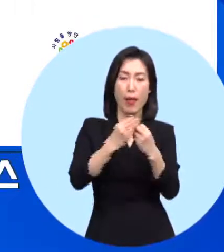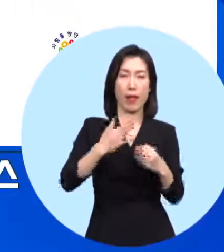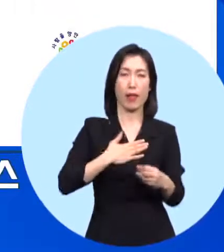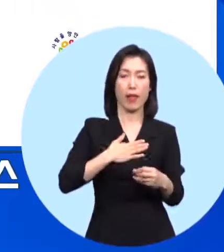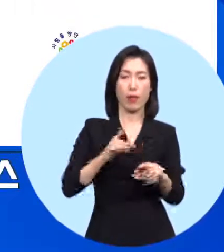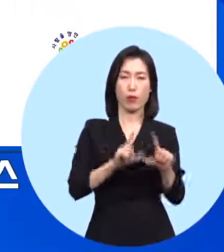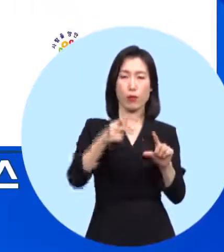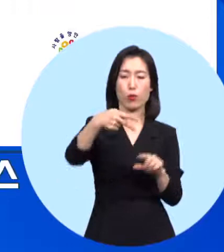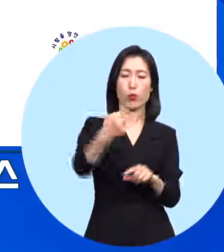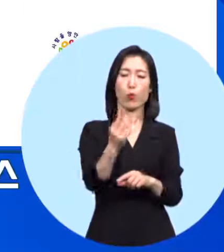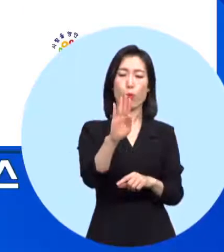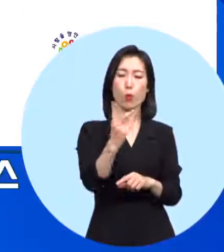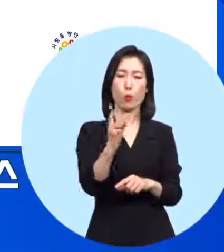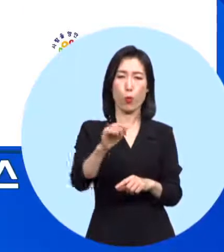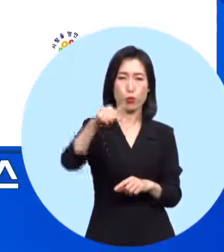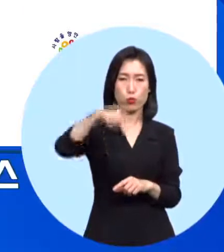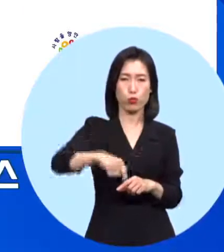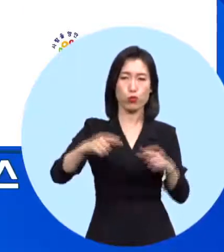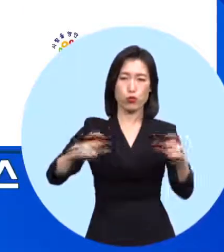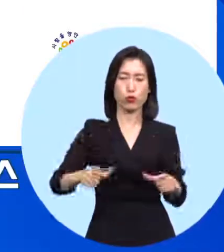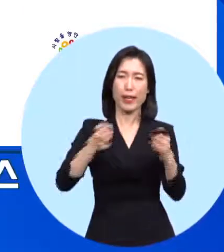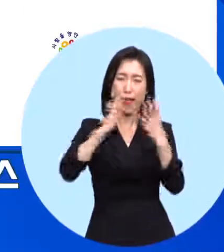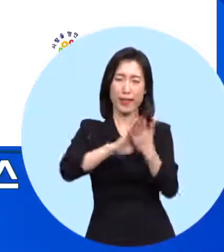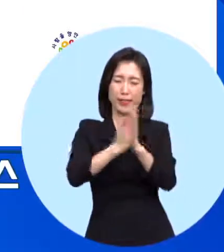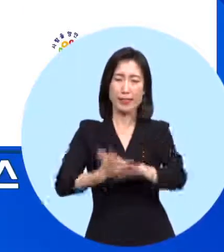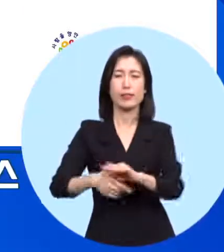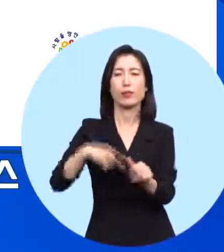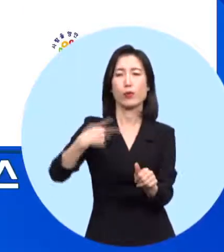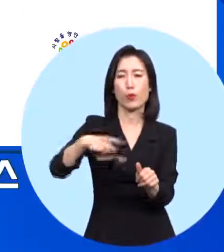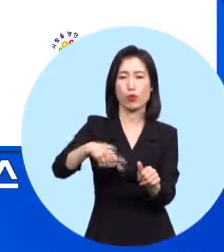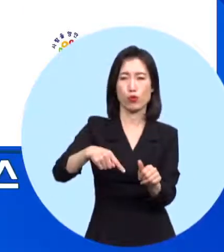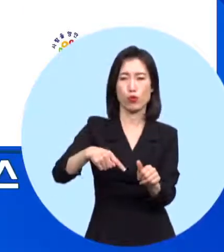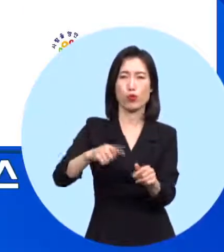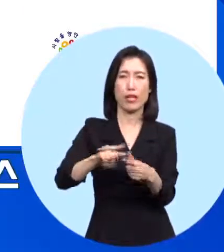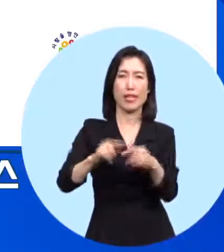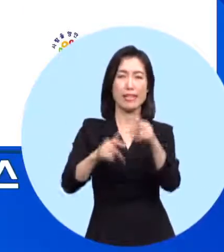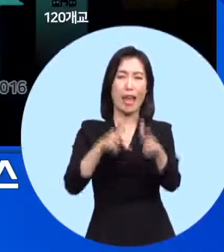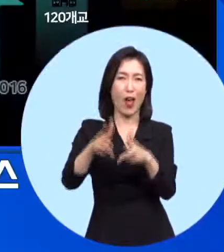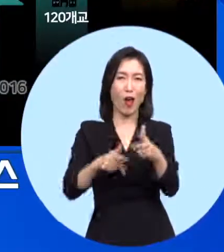도봉구에서 혁신교육지구 사업의 주요 사업 내용을 소개하고자 합니다.